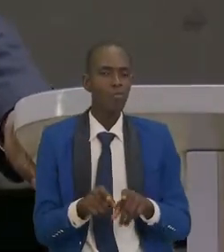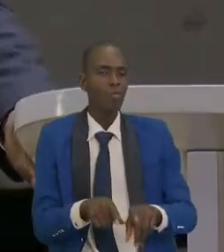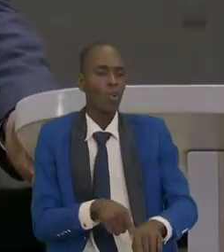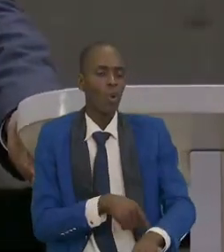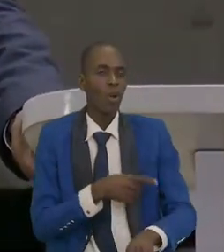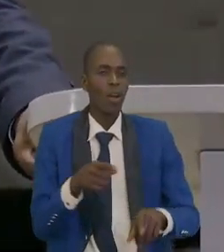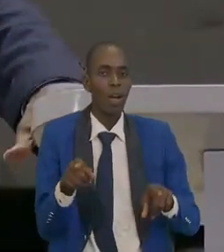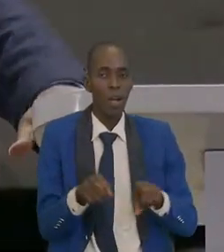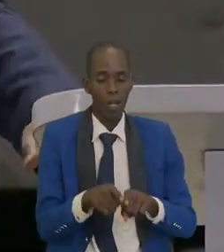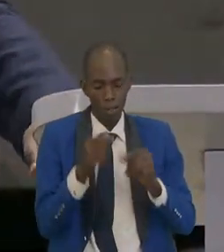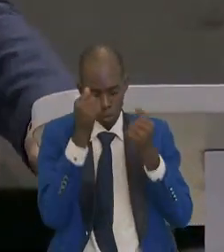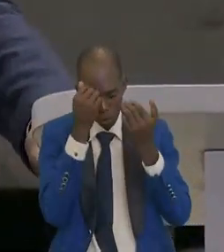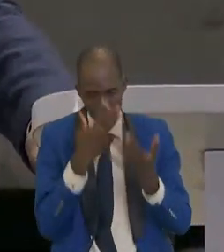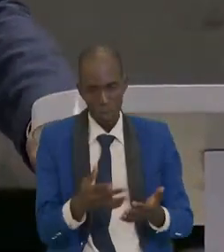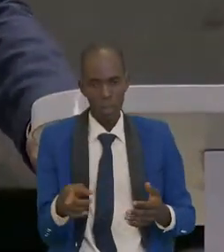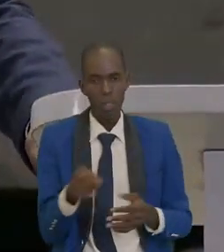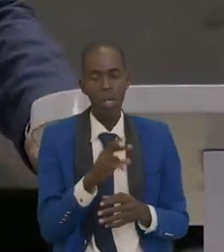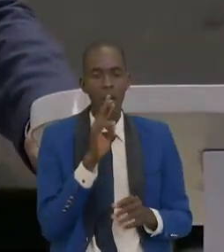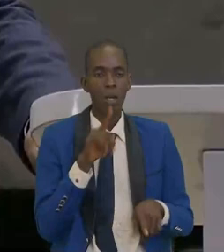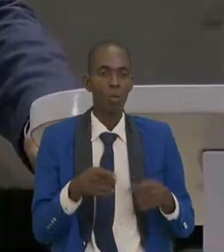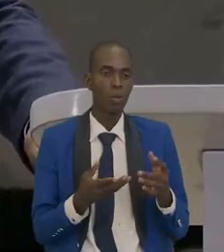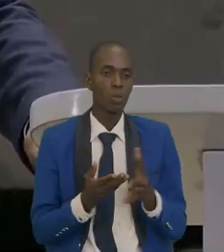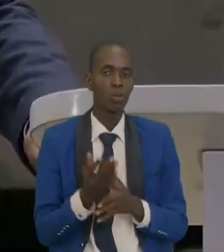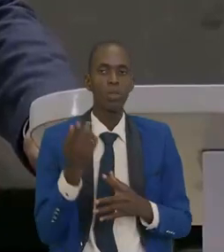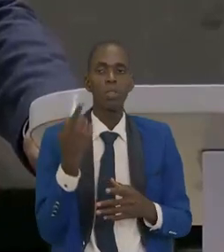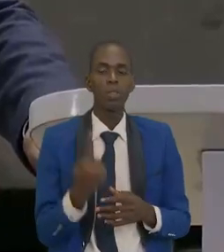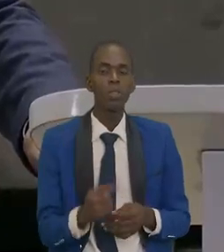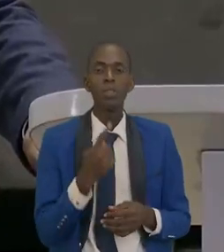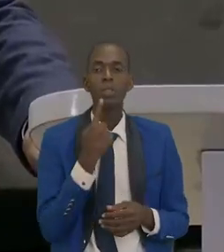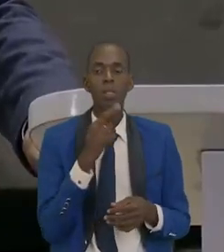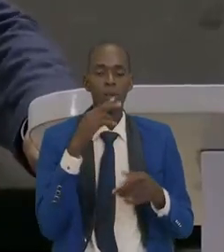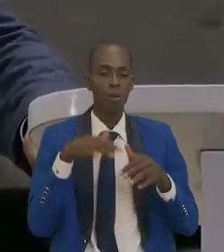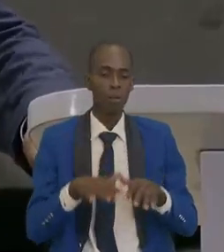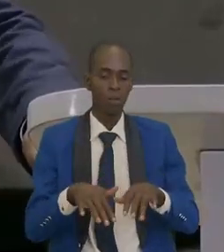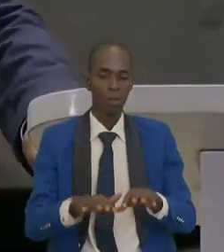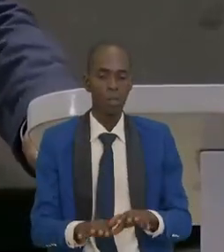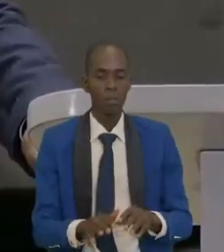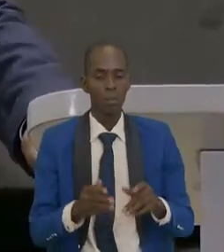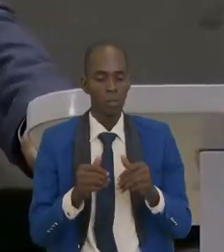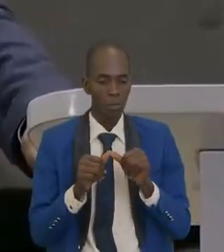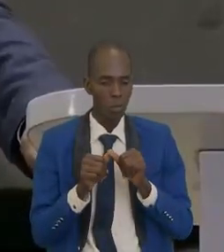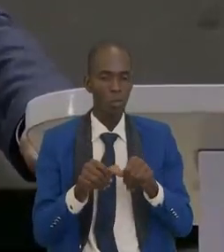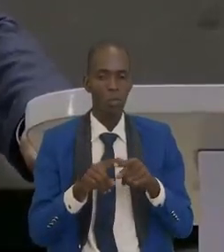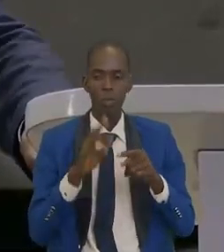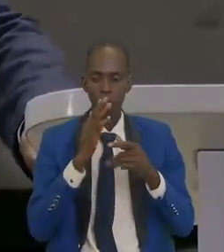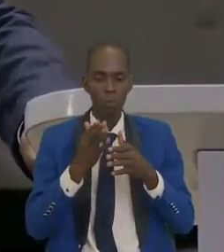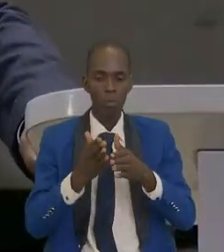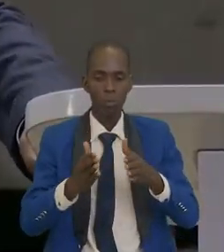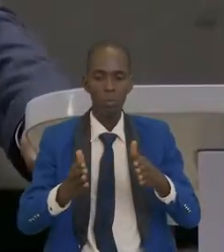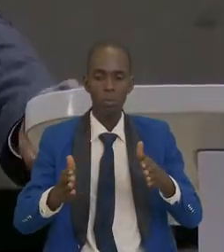aussi longtemps qu'ils traversaient par obéissance, la mer est restée divisée et les